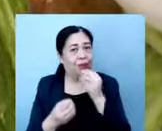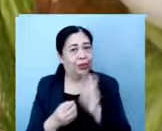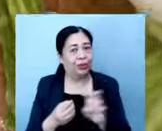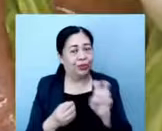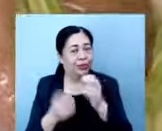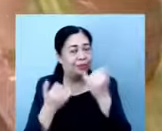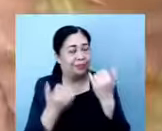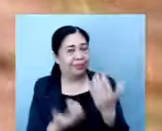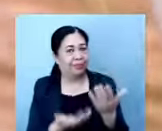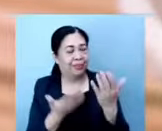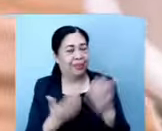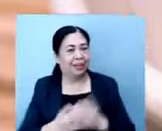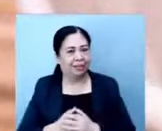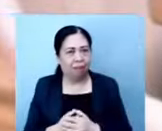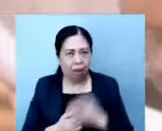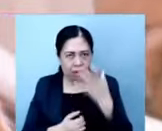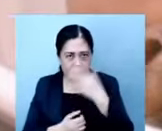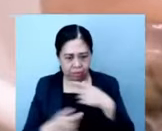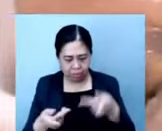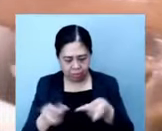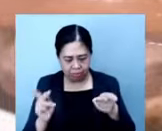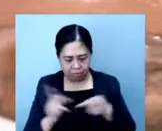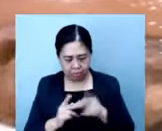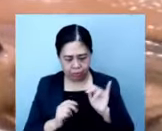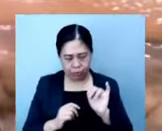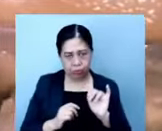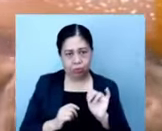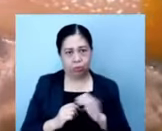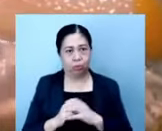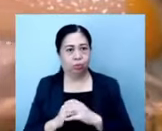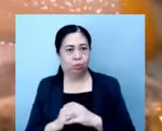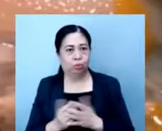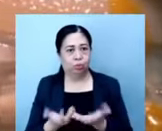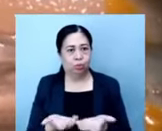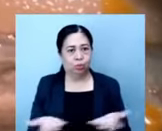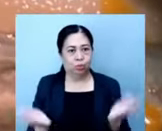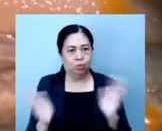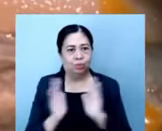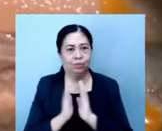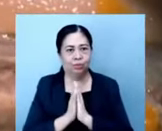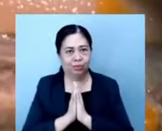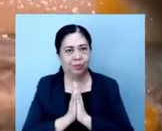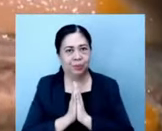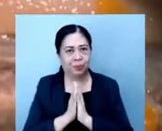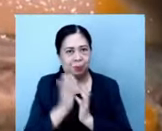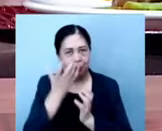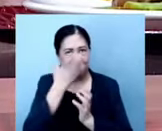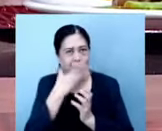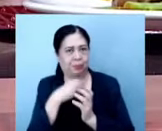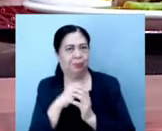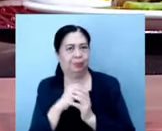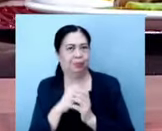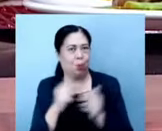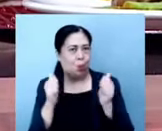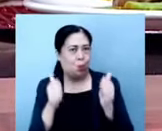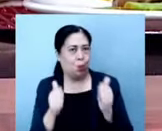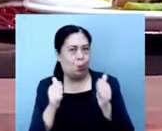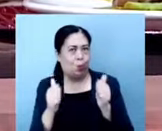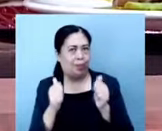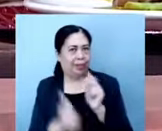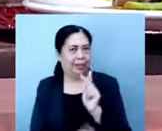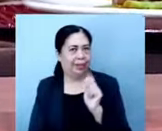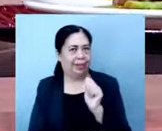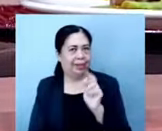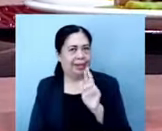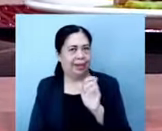naman ang plating na to. Actually, thanks to our art department. Of course, yun, always. No? Beautiful. Winner, nakare-kare. Sarap naman yan. Galing ito